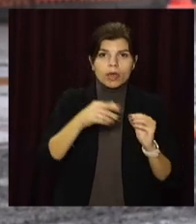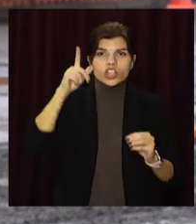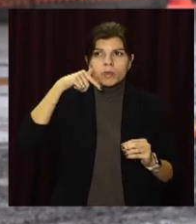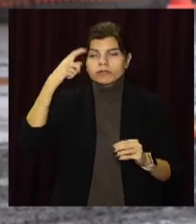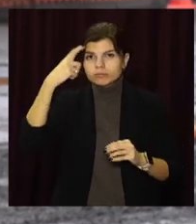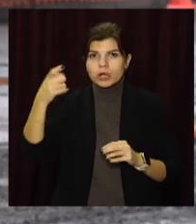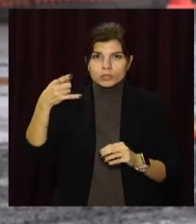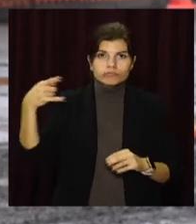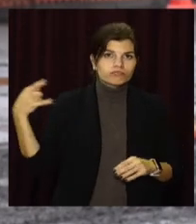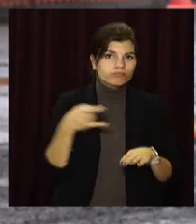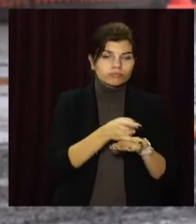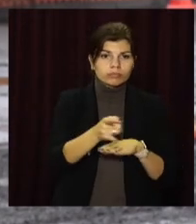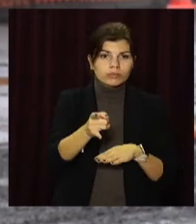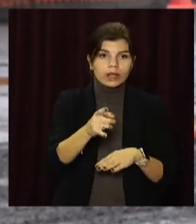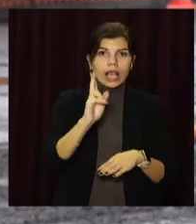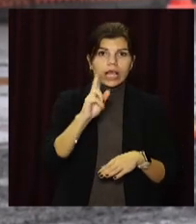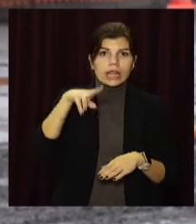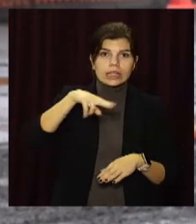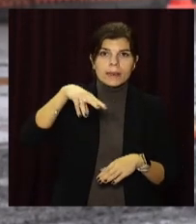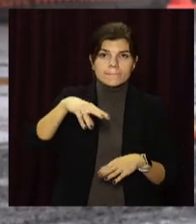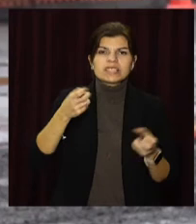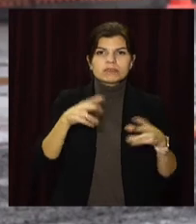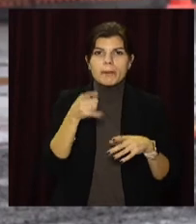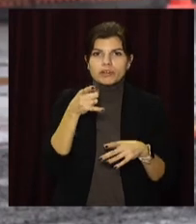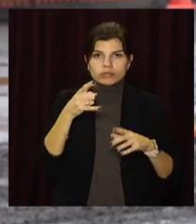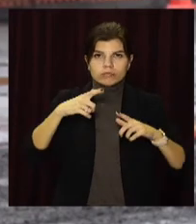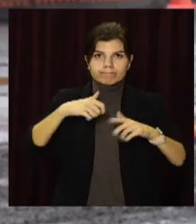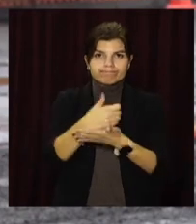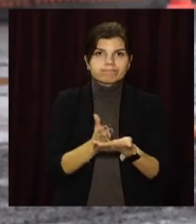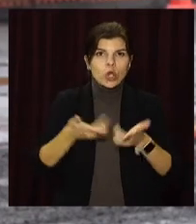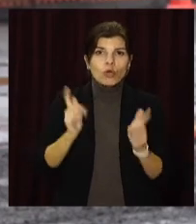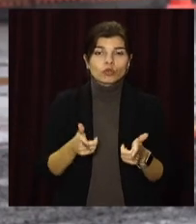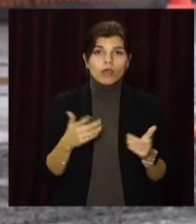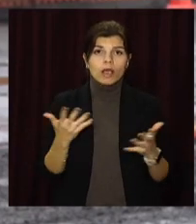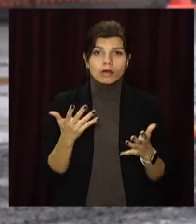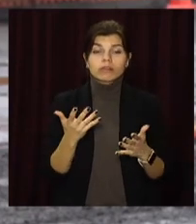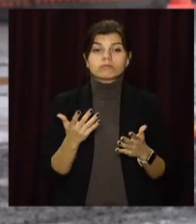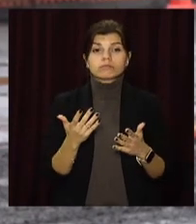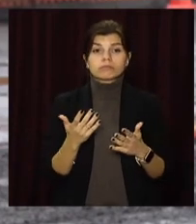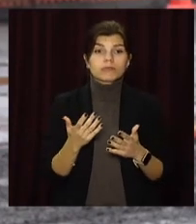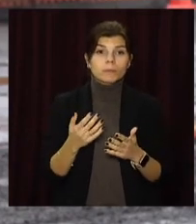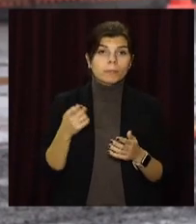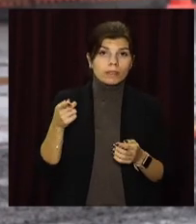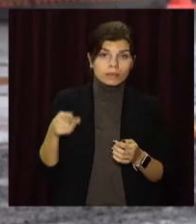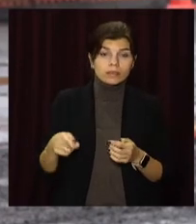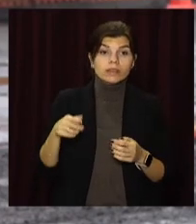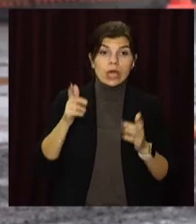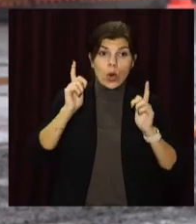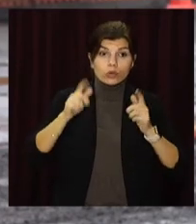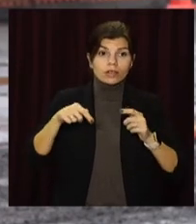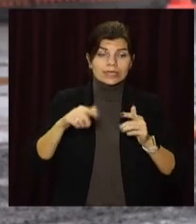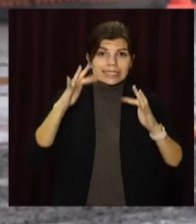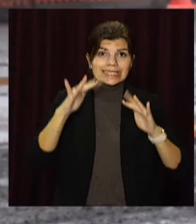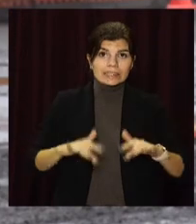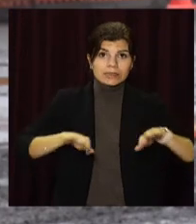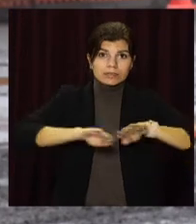дороги. Виходить КДМ, комбінірована машина, яка засобом, пристроєм, який скидає